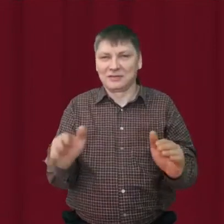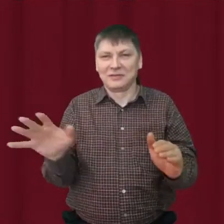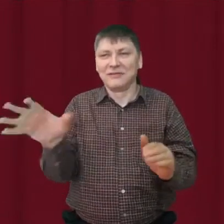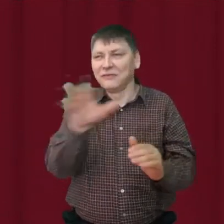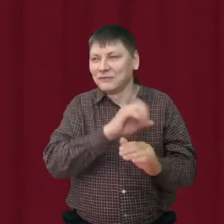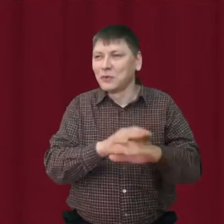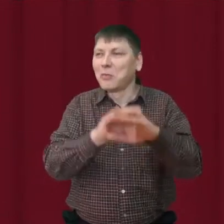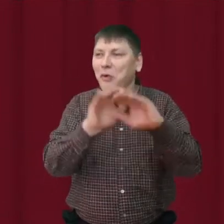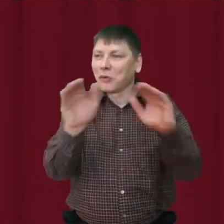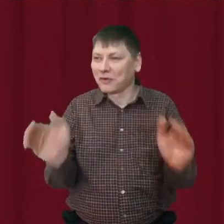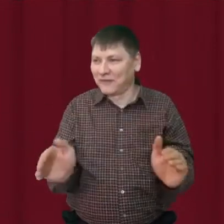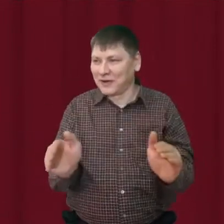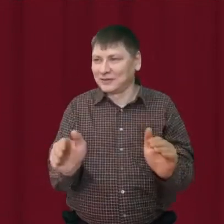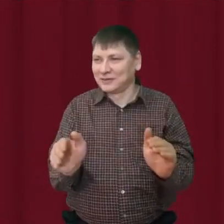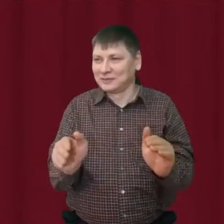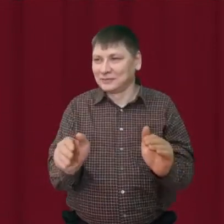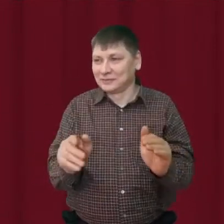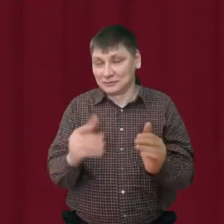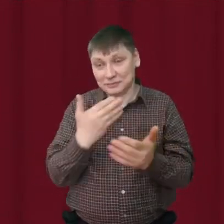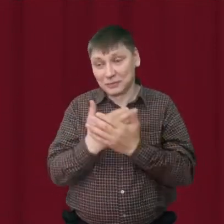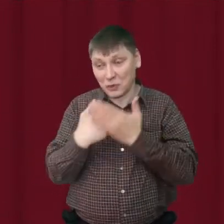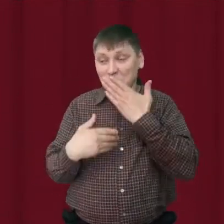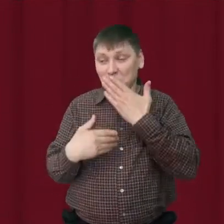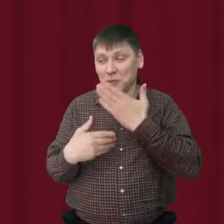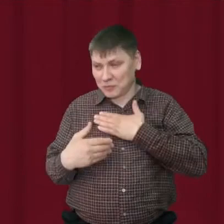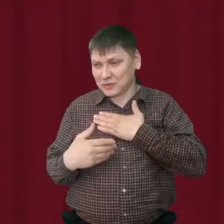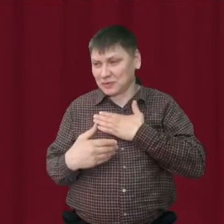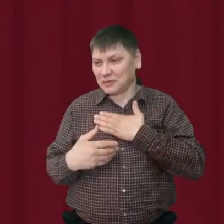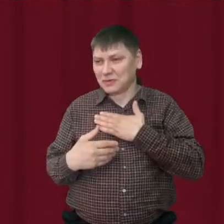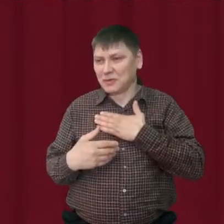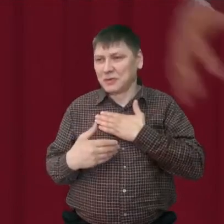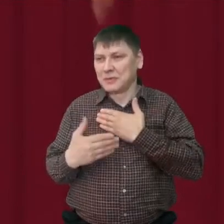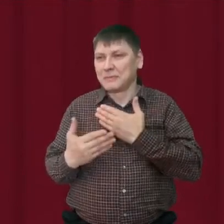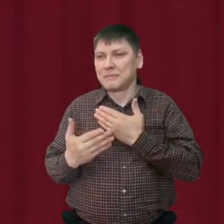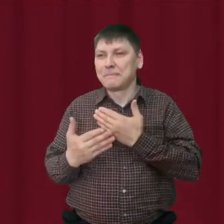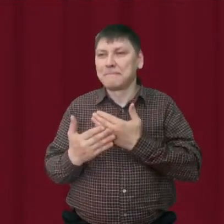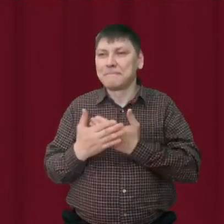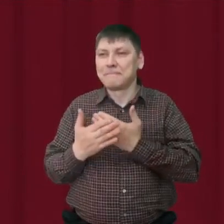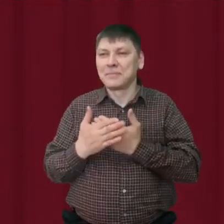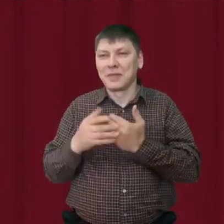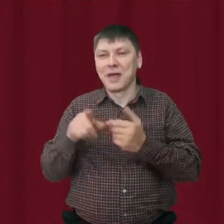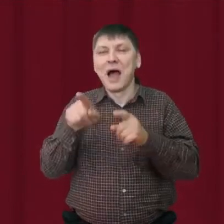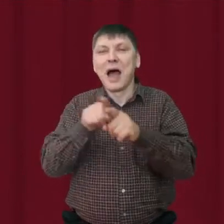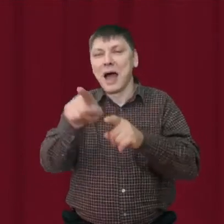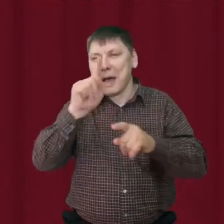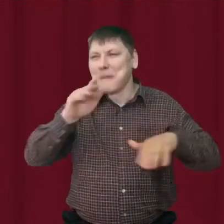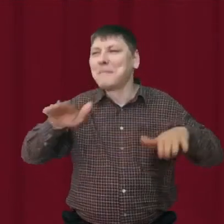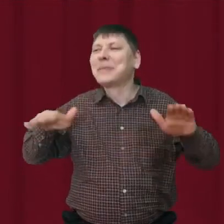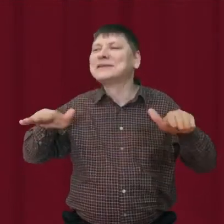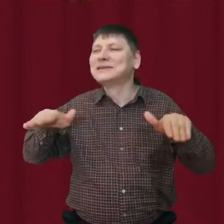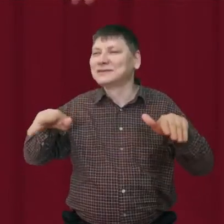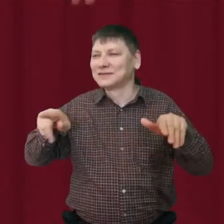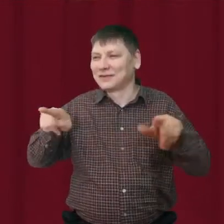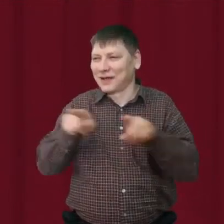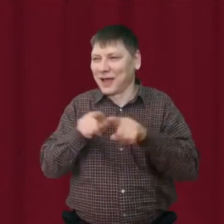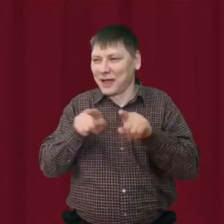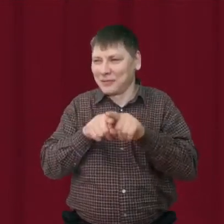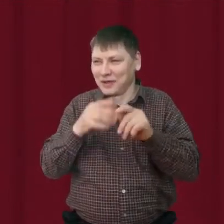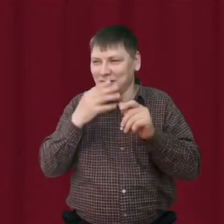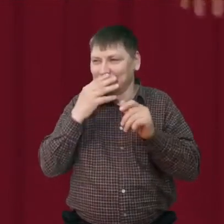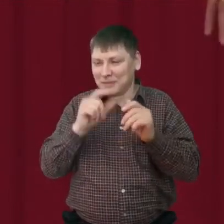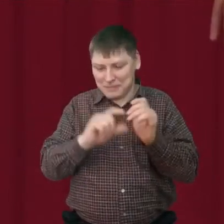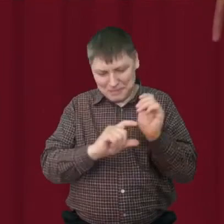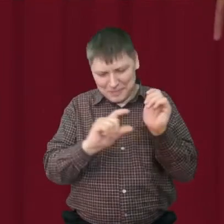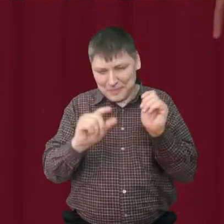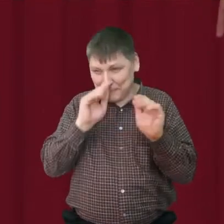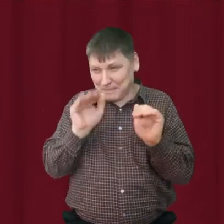сравнивает человека, который любит, где-то с птицей, которая своими крыльями закрывает или покрывает своих птенцов для того, чтобы